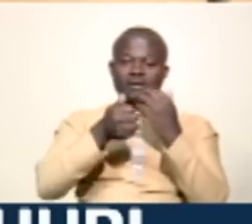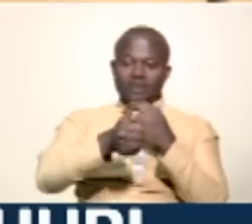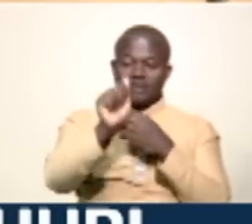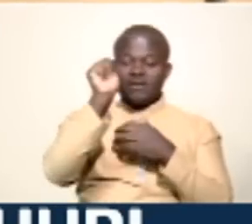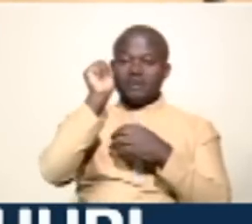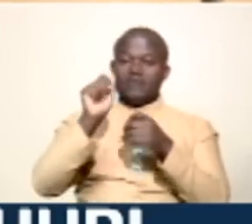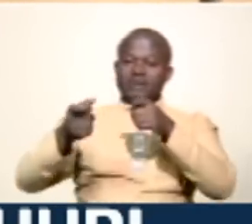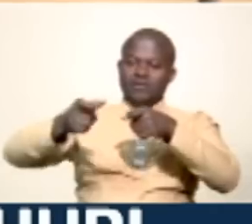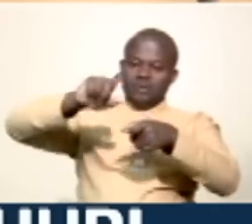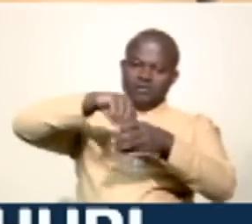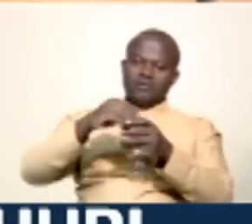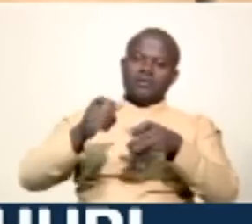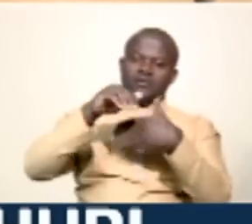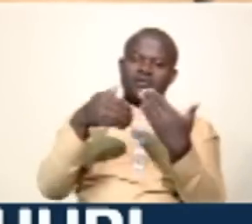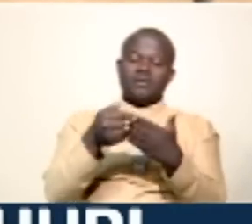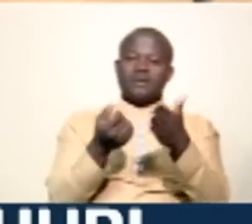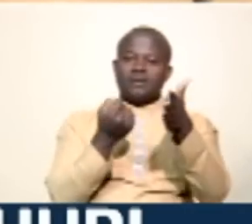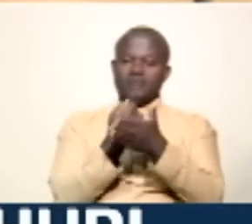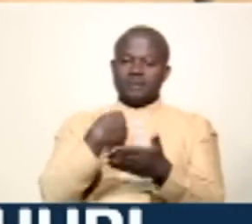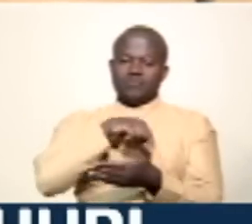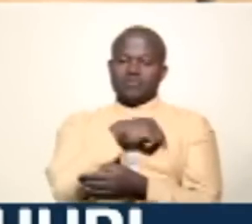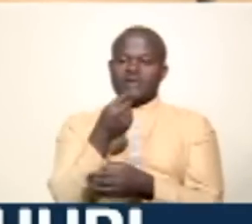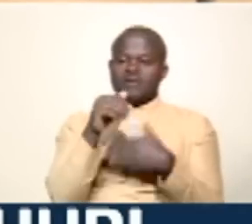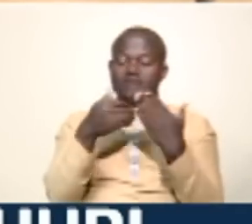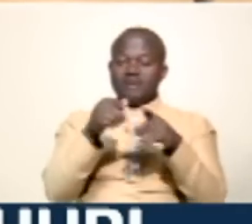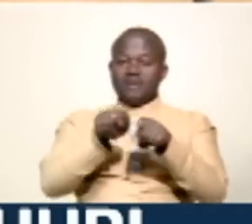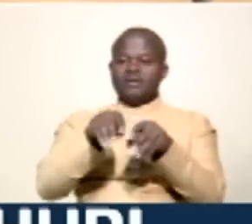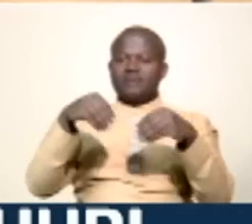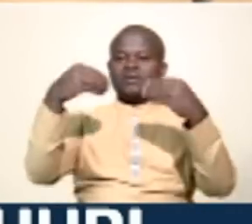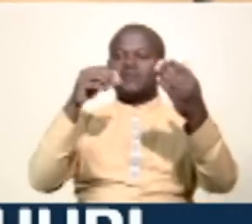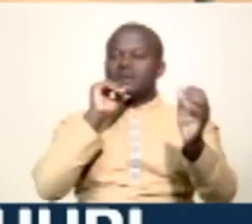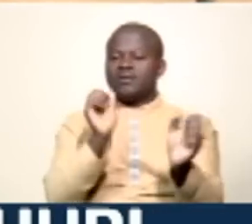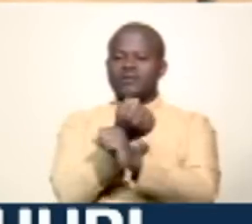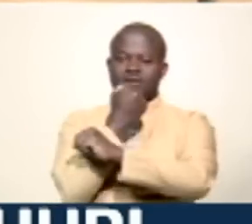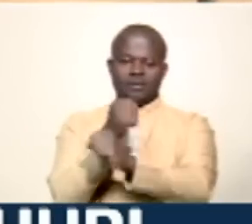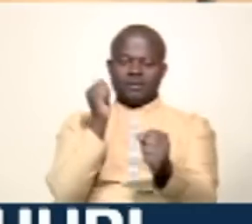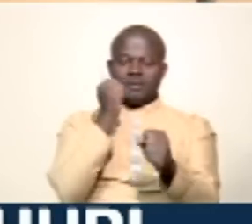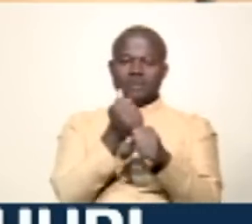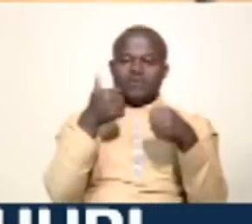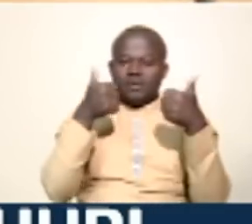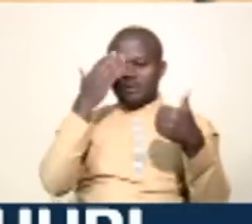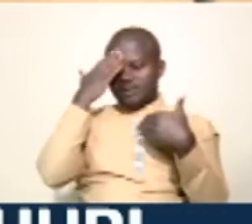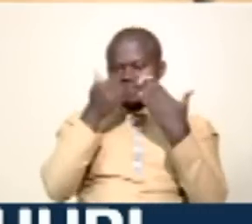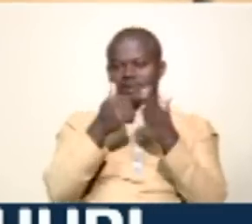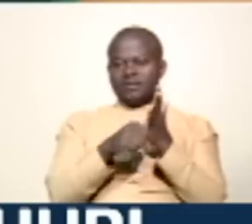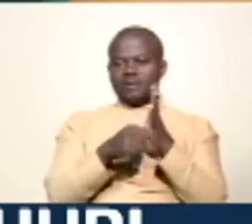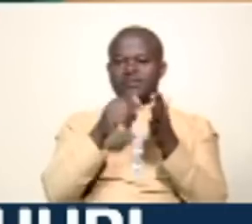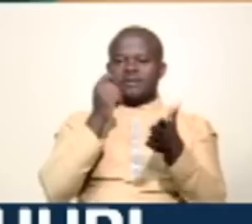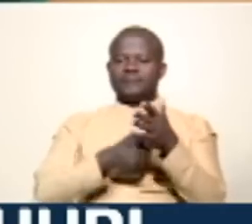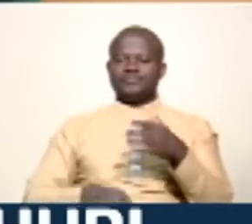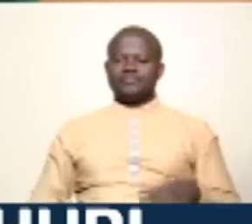iyo yongera riba ryiyongeyeho rituma ya mafaranga nk'uko yatanzwe atabasha gukora neza kubera icyo kibazo